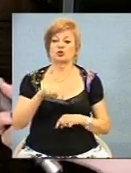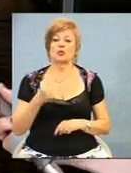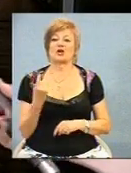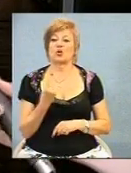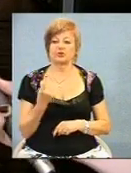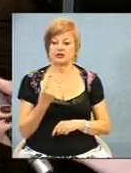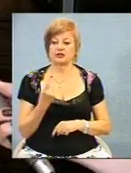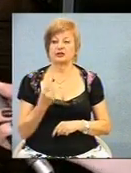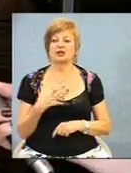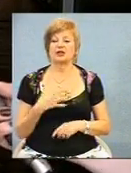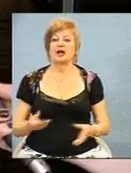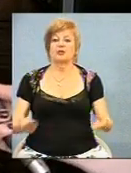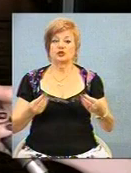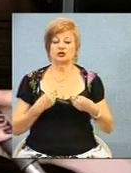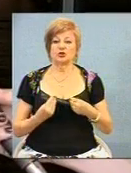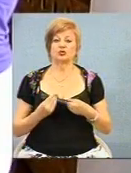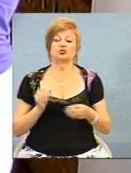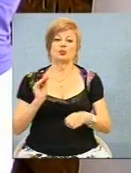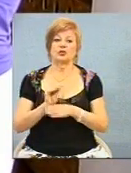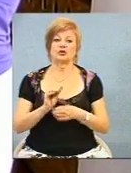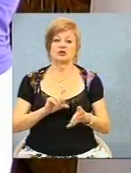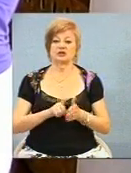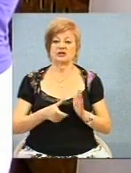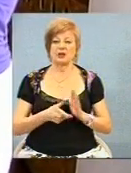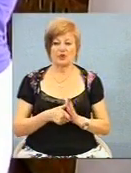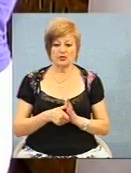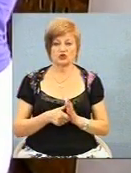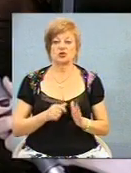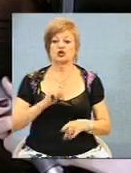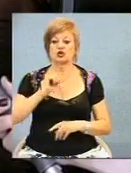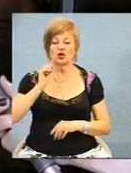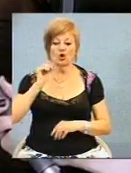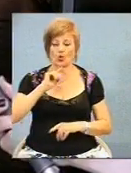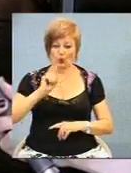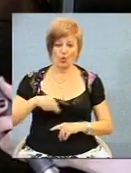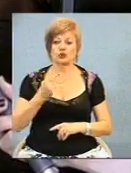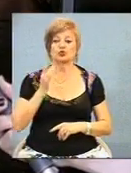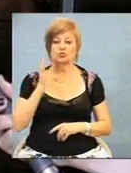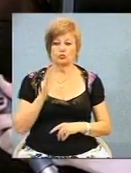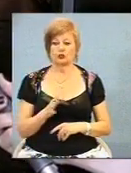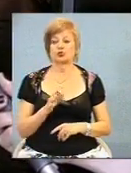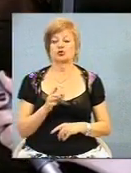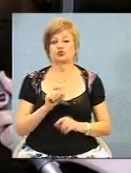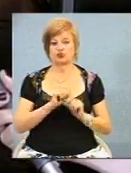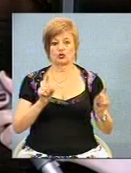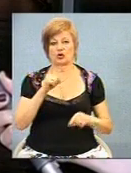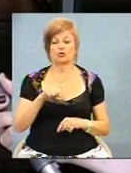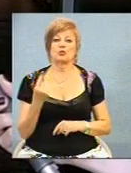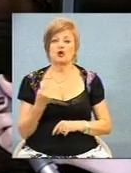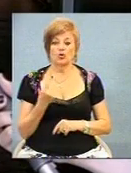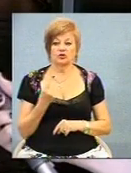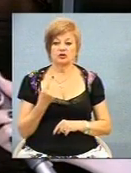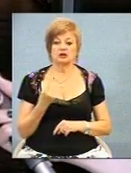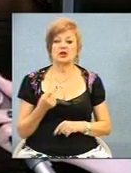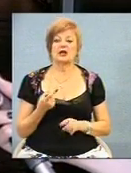1, де нам надають додаткові приміщення. Весь навчальний рік ми будемо в загальному освітньому закладі номер 1, тому що